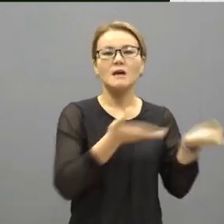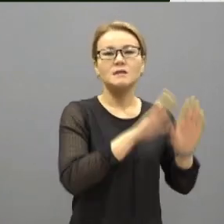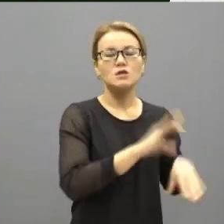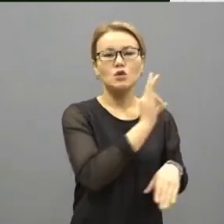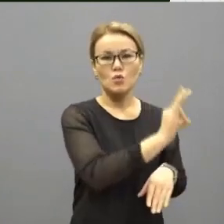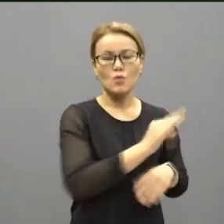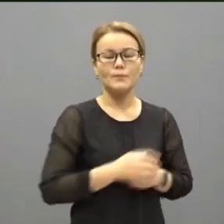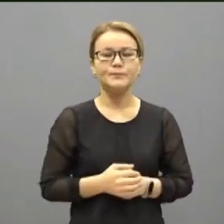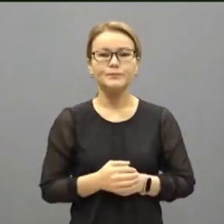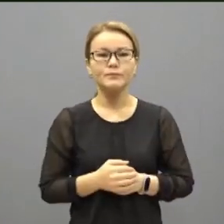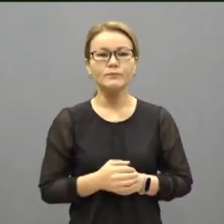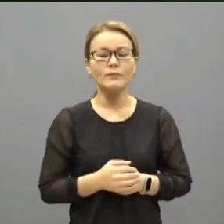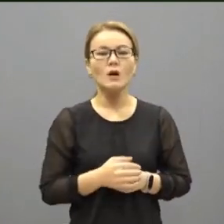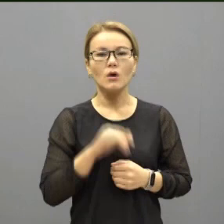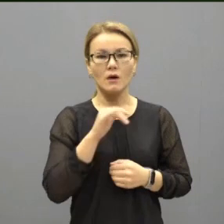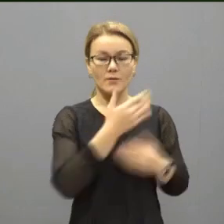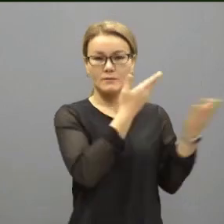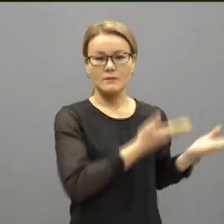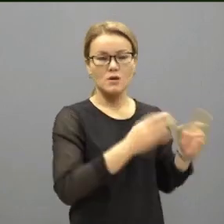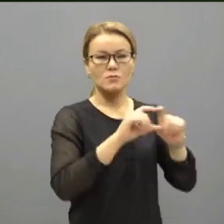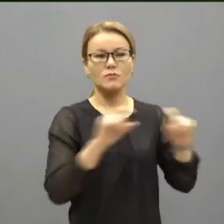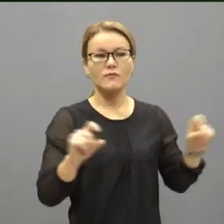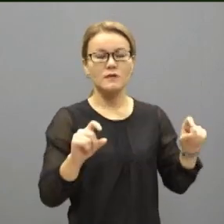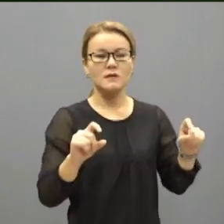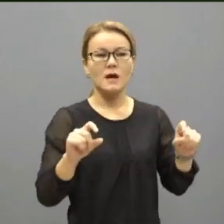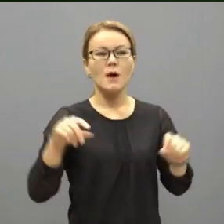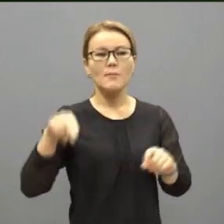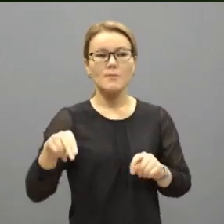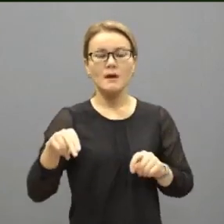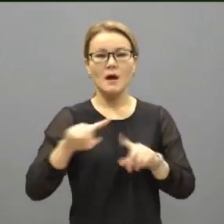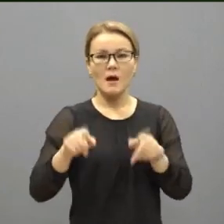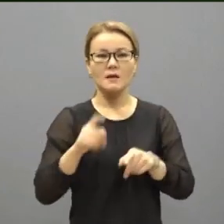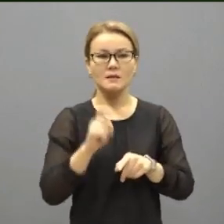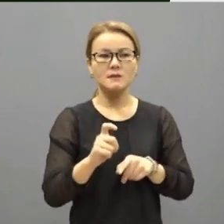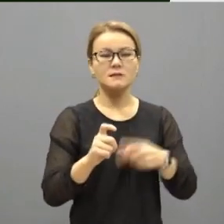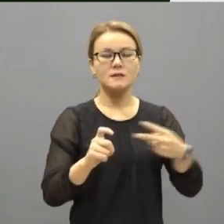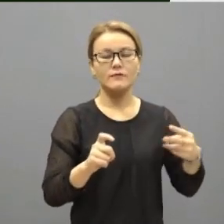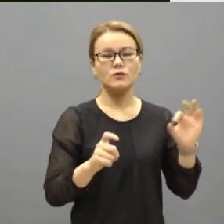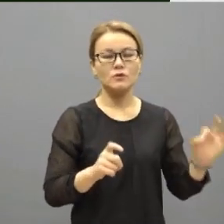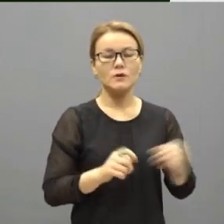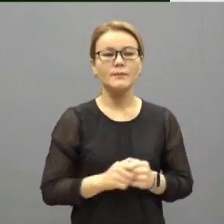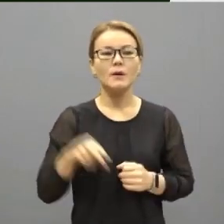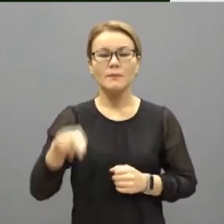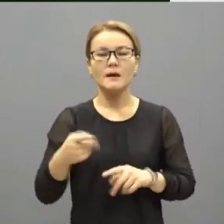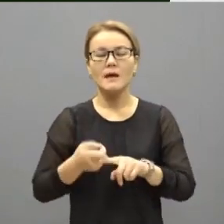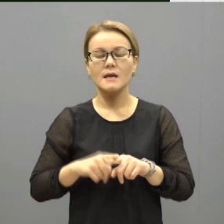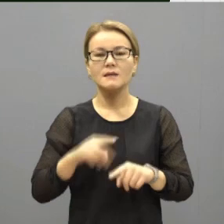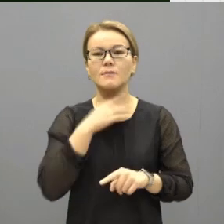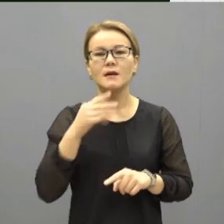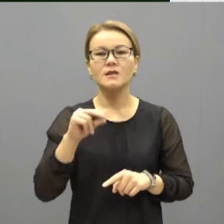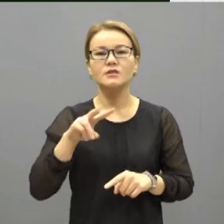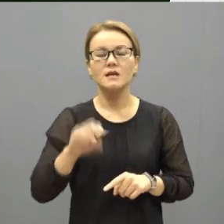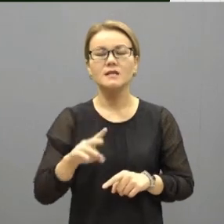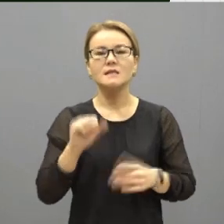вами уравнение вида P от x равно нулю, где P от x – это многочлен стандартного